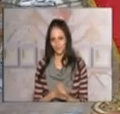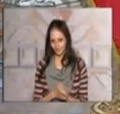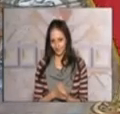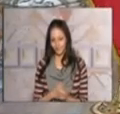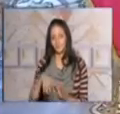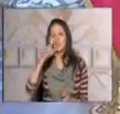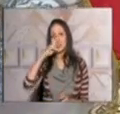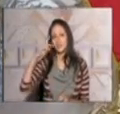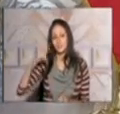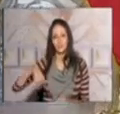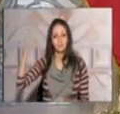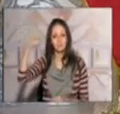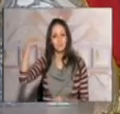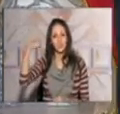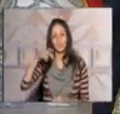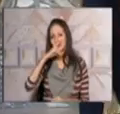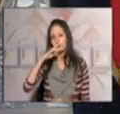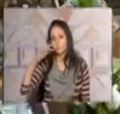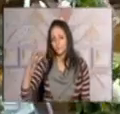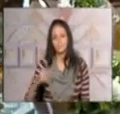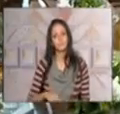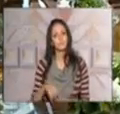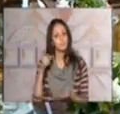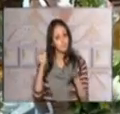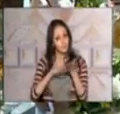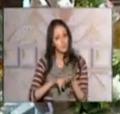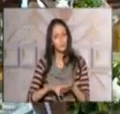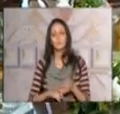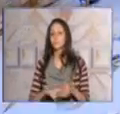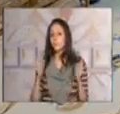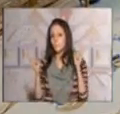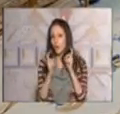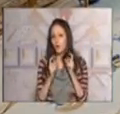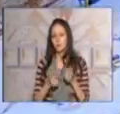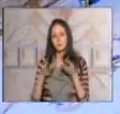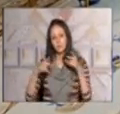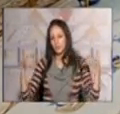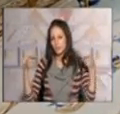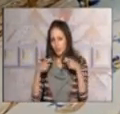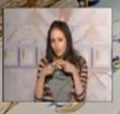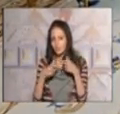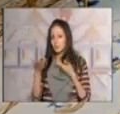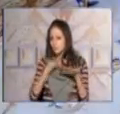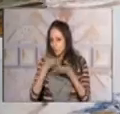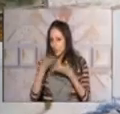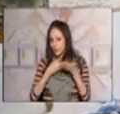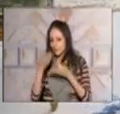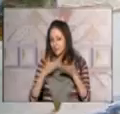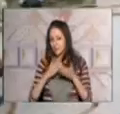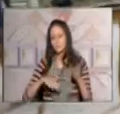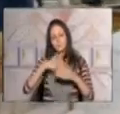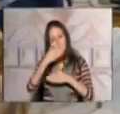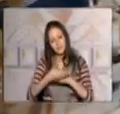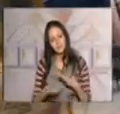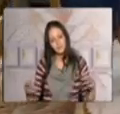صرح المتحدث الرسمي باسم رئاسة الجمهورية بأنه تم عقد جلسة مباحثات منفردة عقبتها جلسة مباحثات